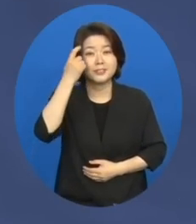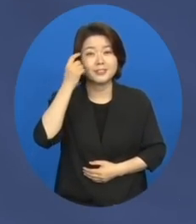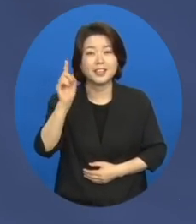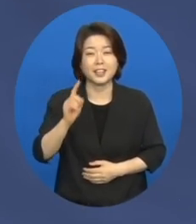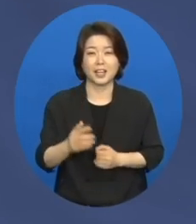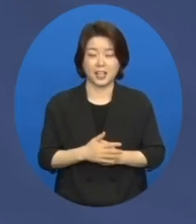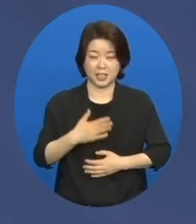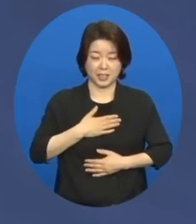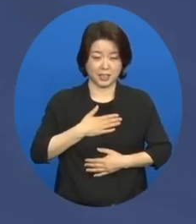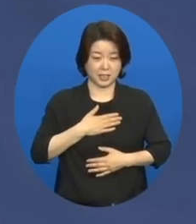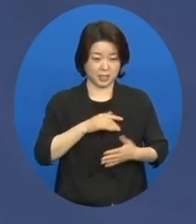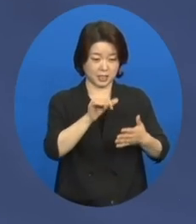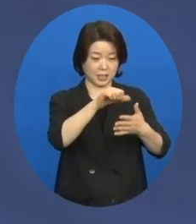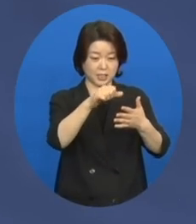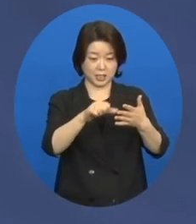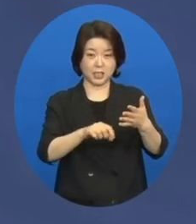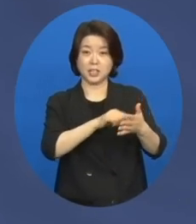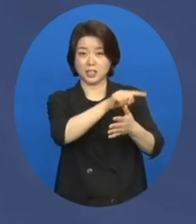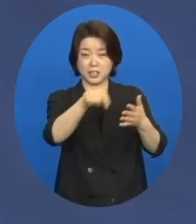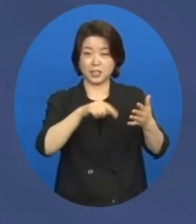저희 아이들 다섯이 다 선교사예요.